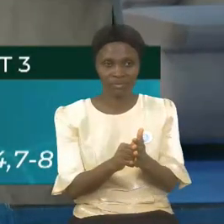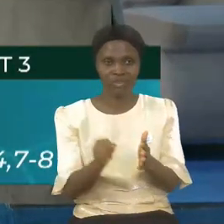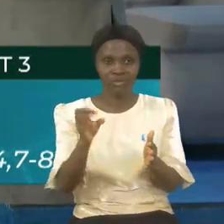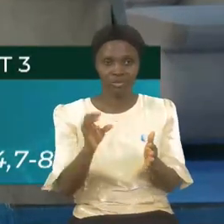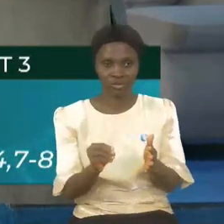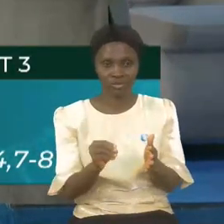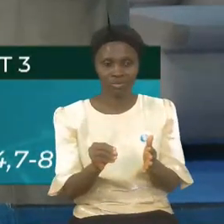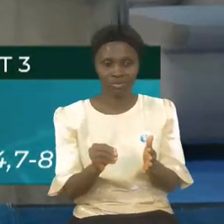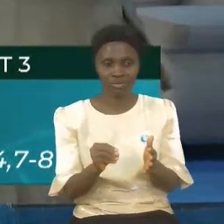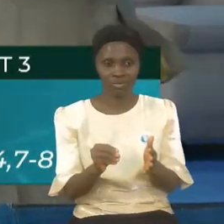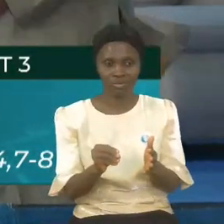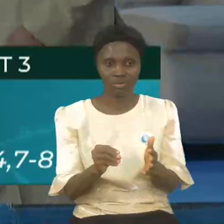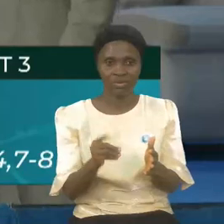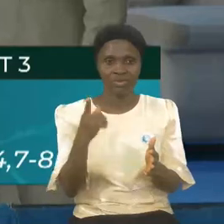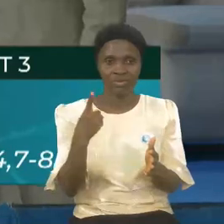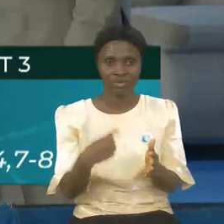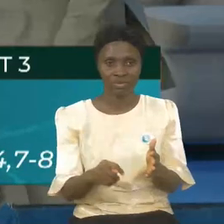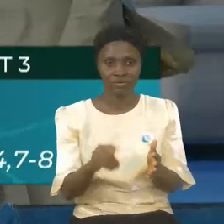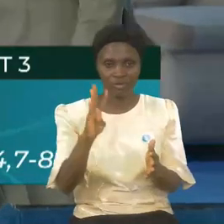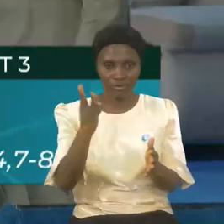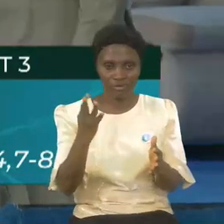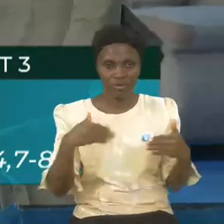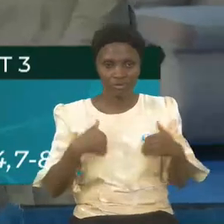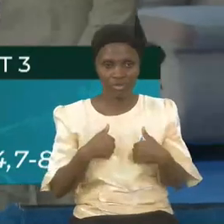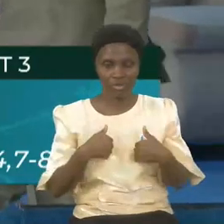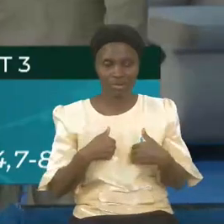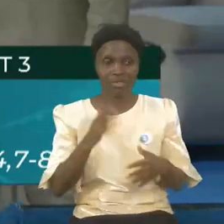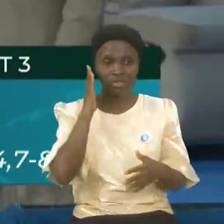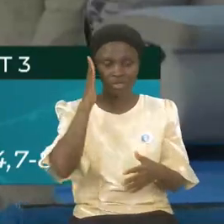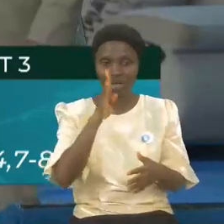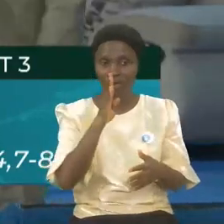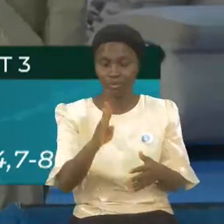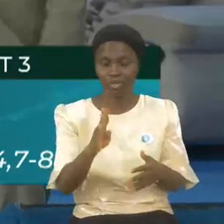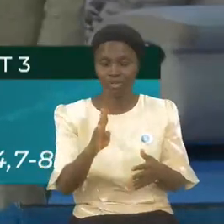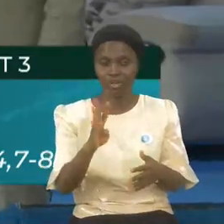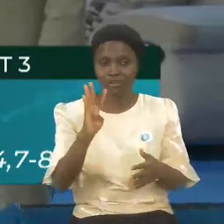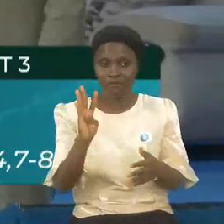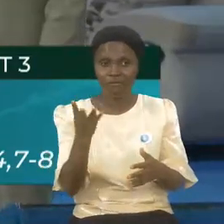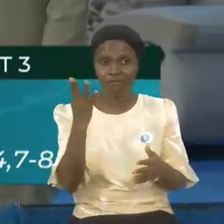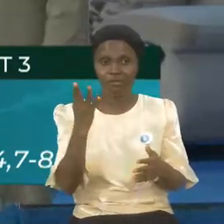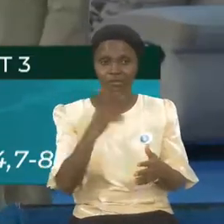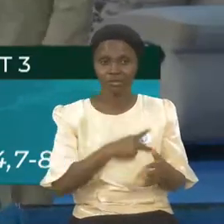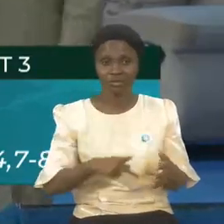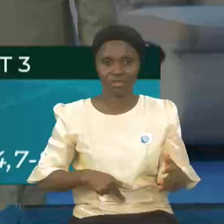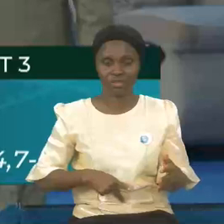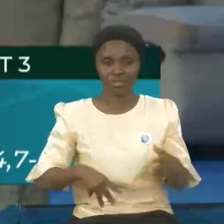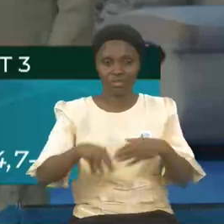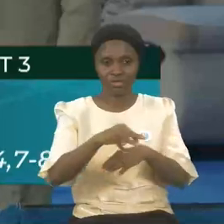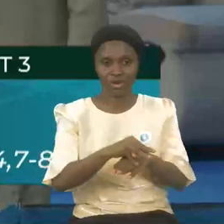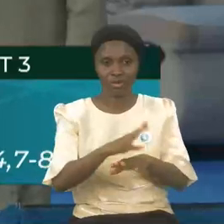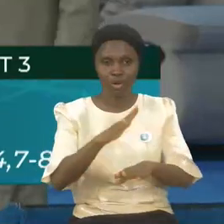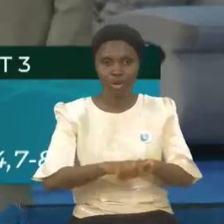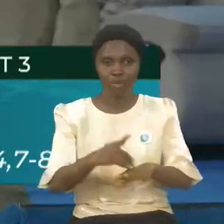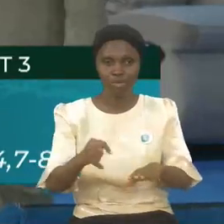il me parle ainsi le 4e animal c'est un quatrième royaume